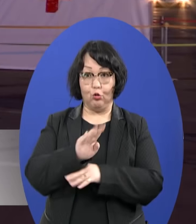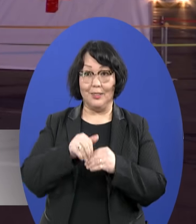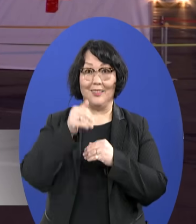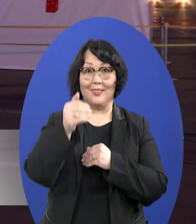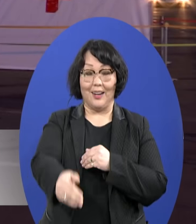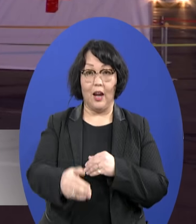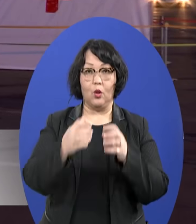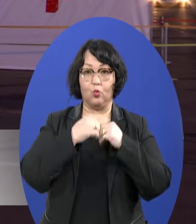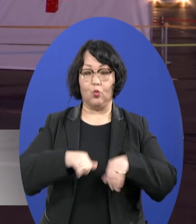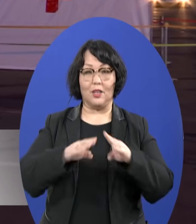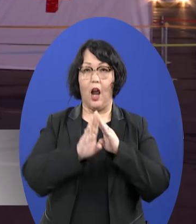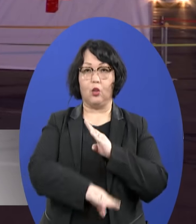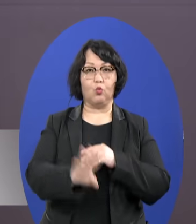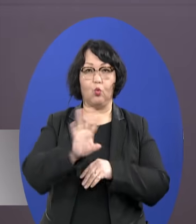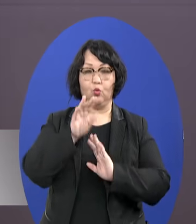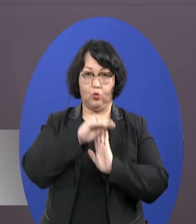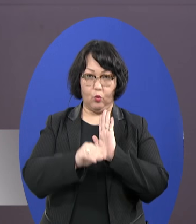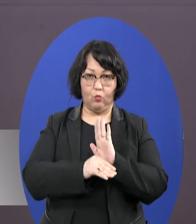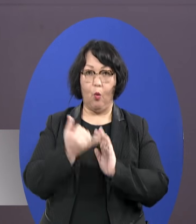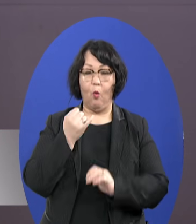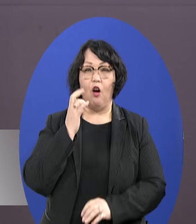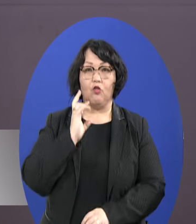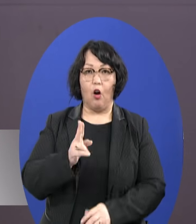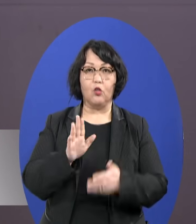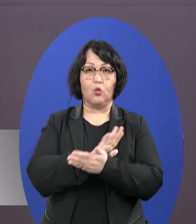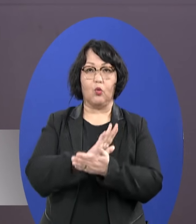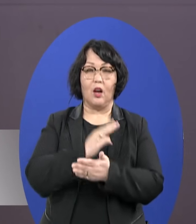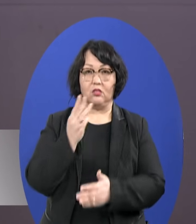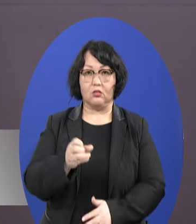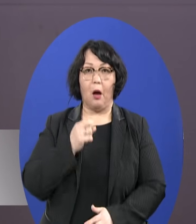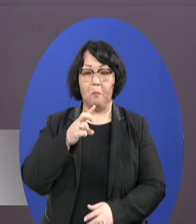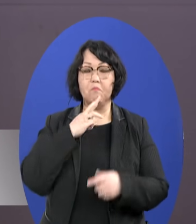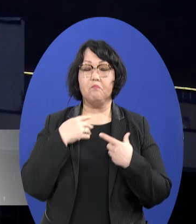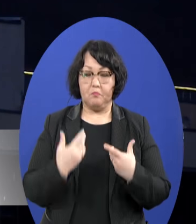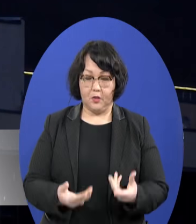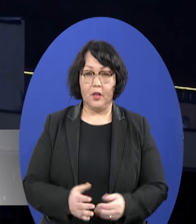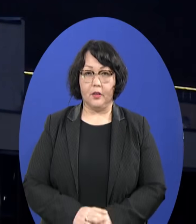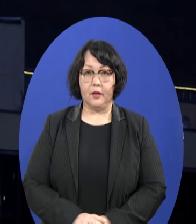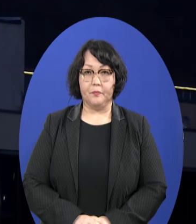байх журам мөрдөгдөж байна гэж улсын онцгой комиссийн шуурхай эстаб бас мэдээллээ.